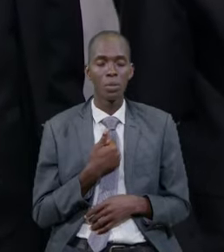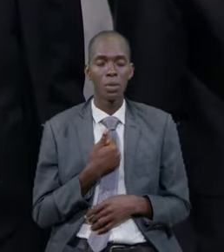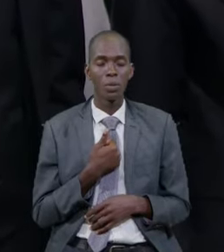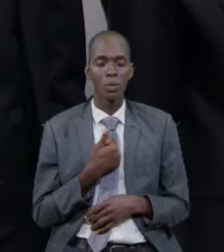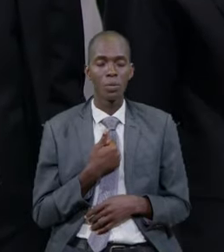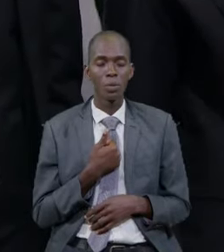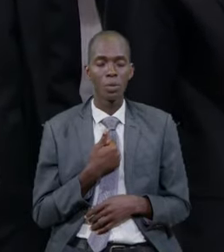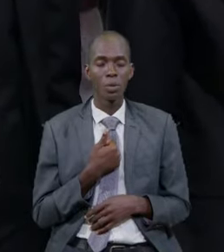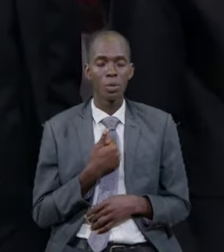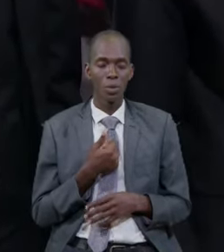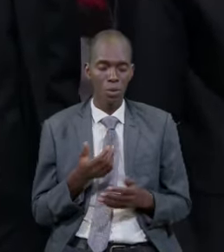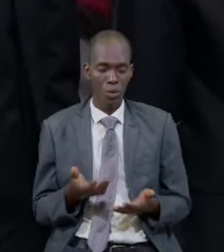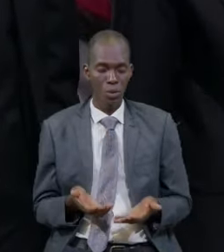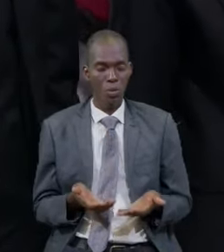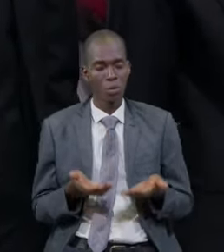Magnifie le Seigneur.